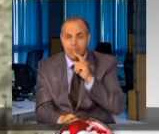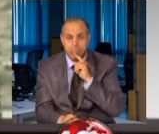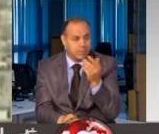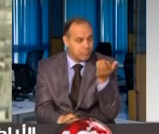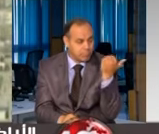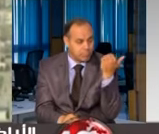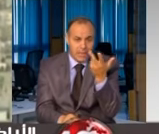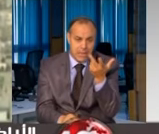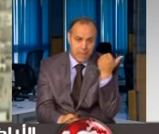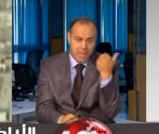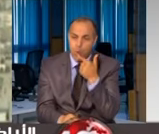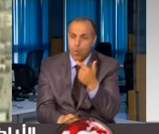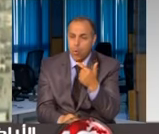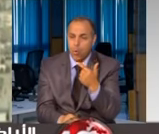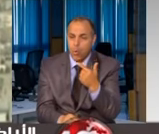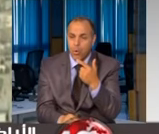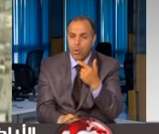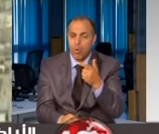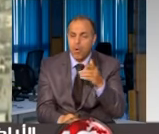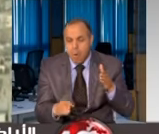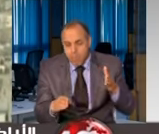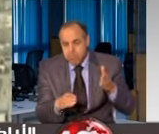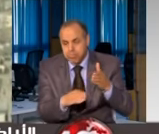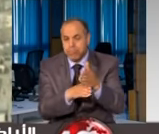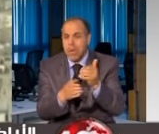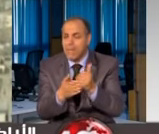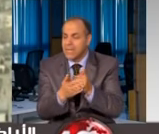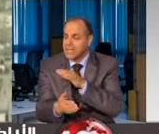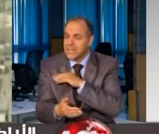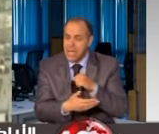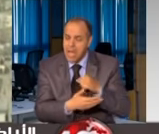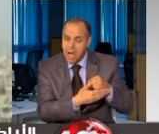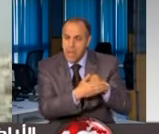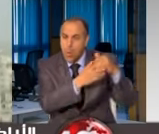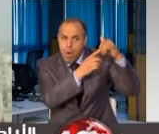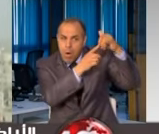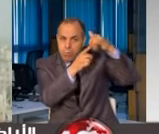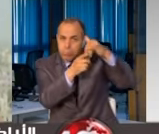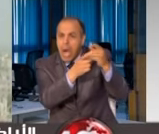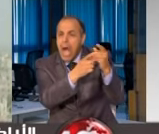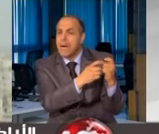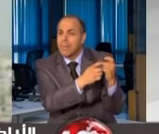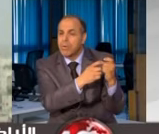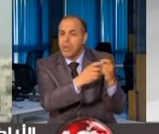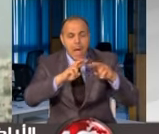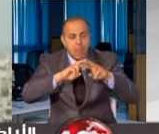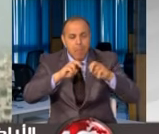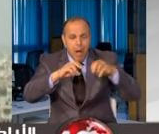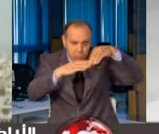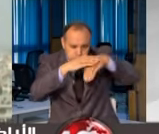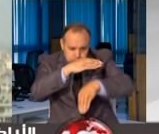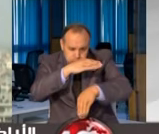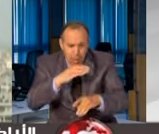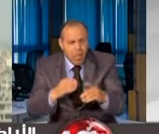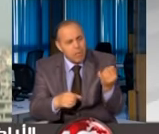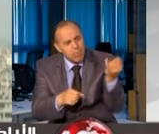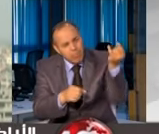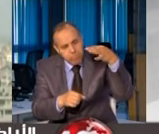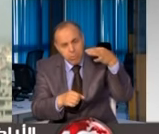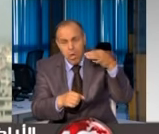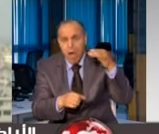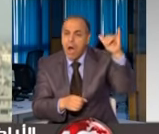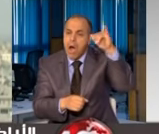الأيام الثلاثة الأخيرة لعمليات توغل في قطاع غزة مدعومة بطائرة حربية بذريعة البحث عن أنفاق، جددت